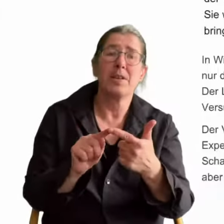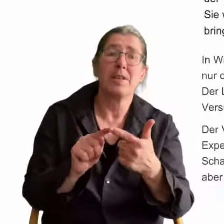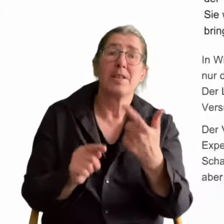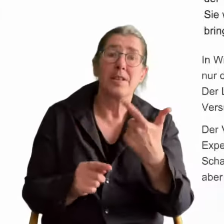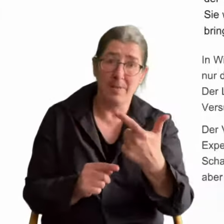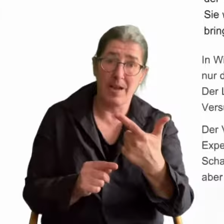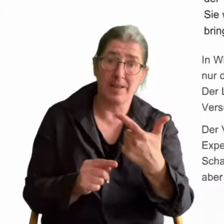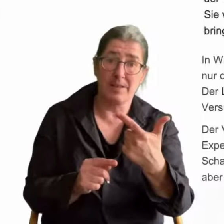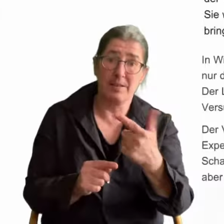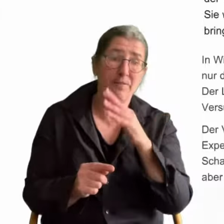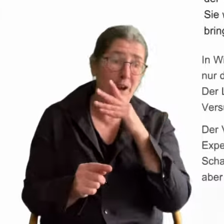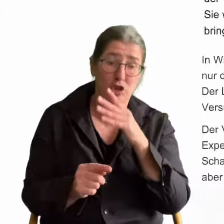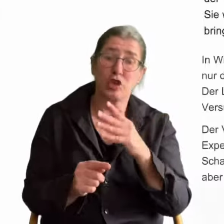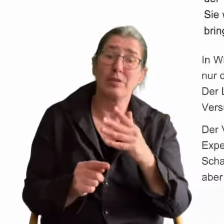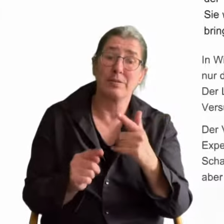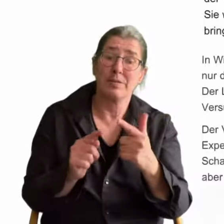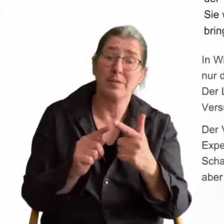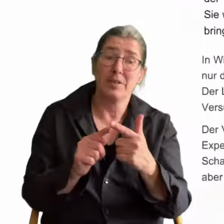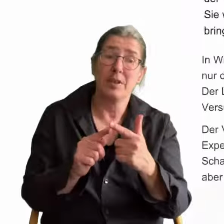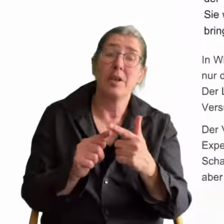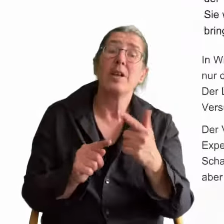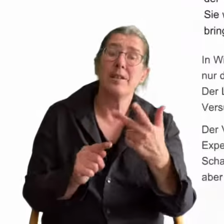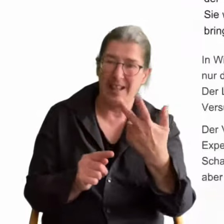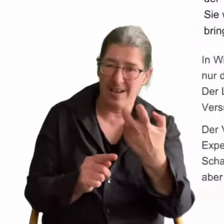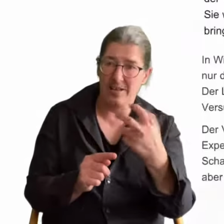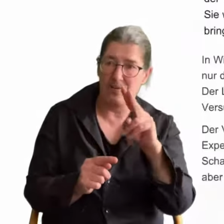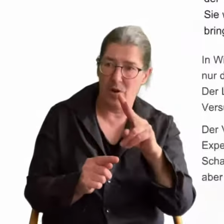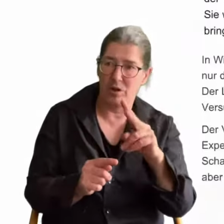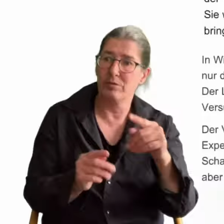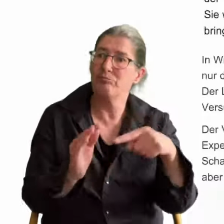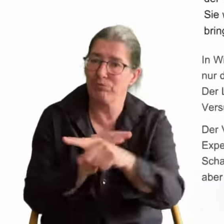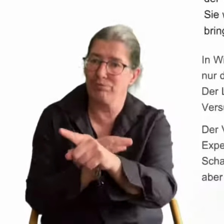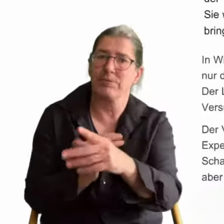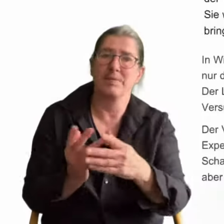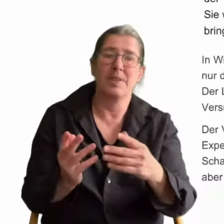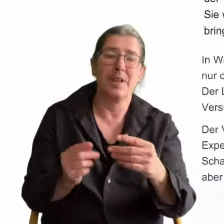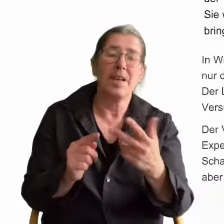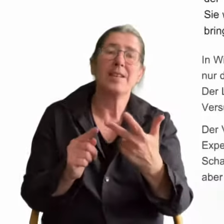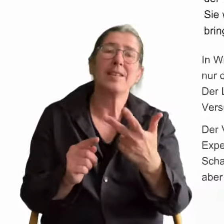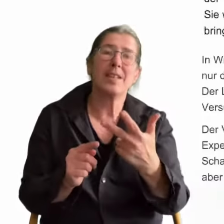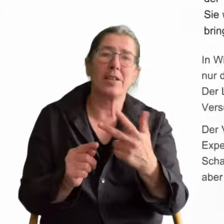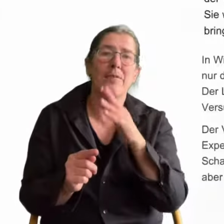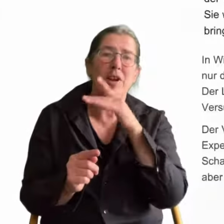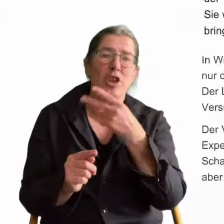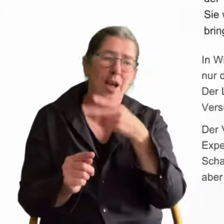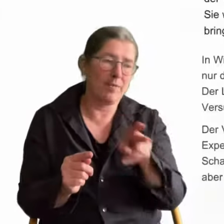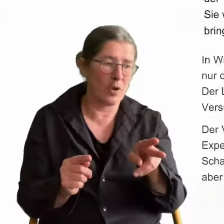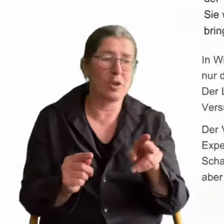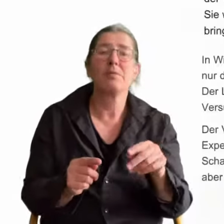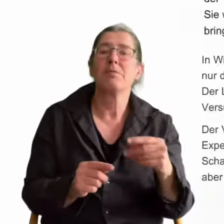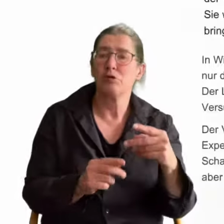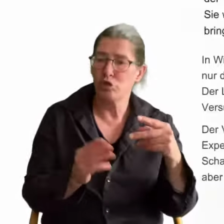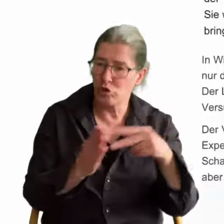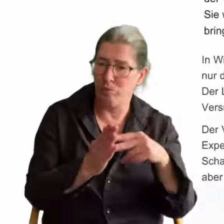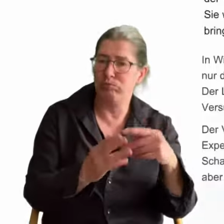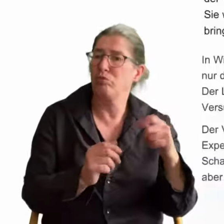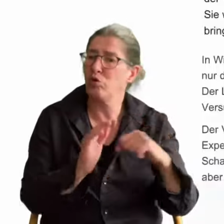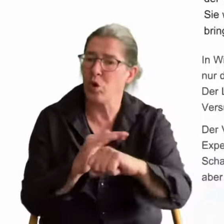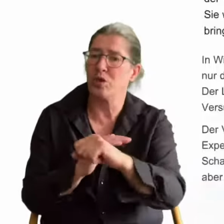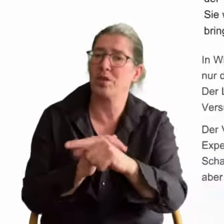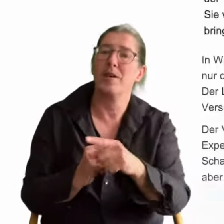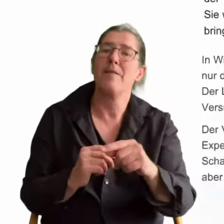der zweiten falschen antwort einen stromstoß mit 30 volt bei der dritten falschen antwort einen stromstoß mit 40 volt